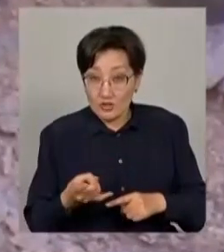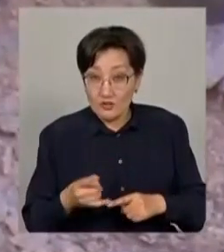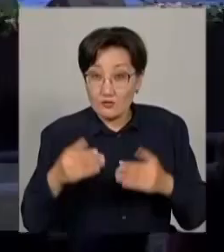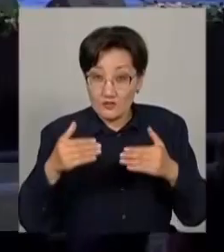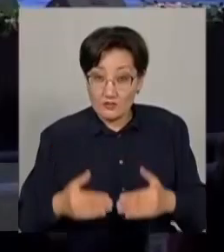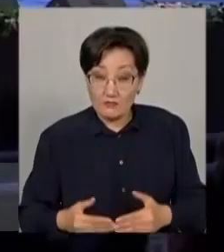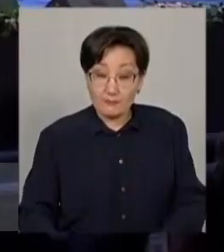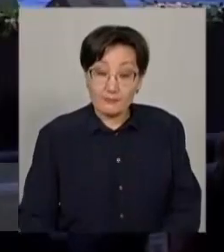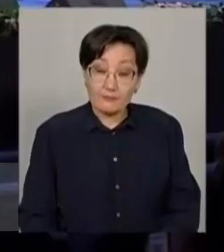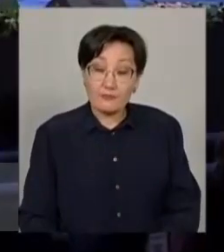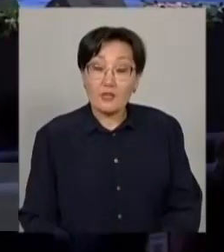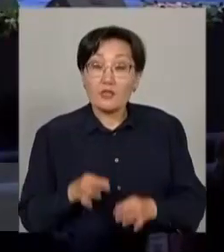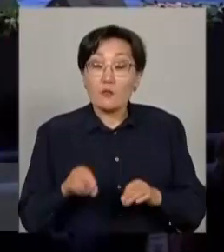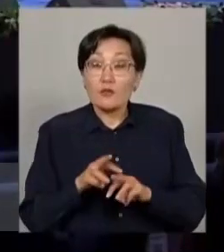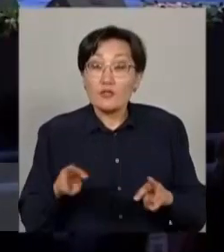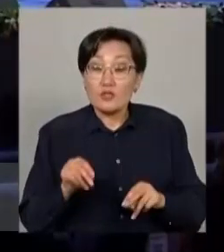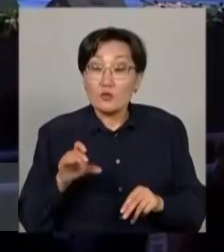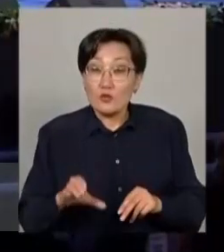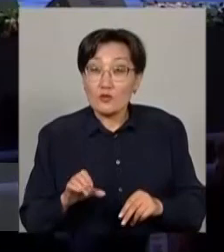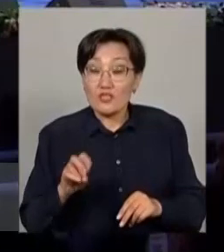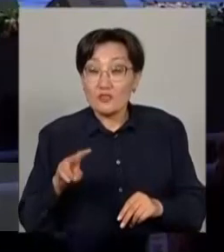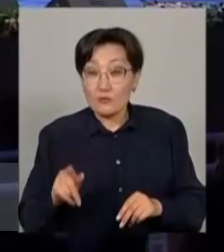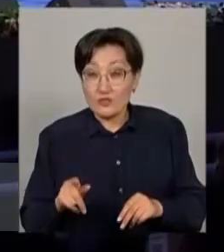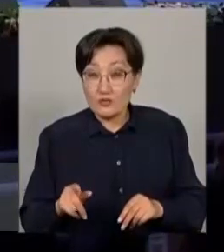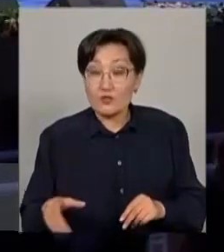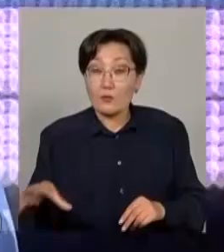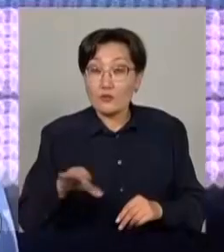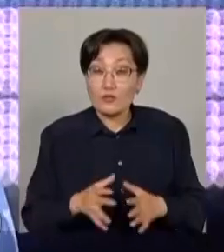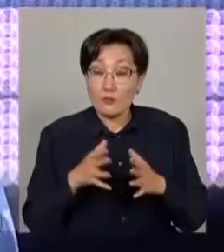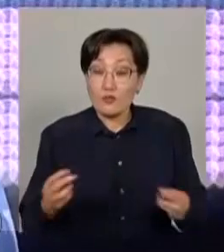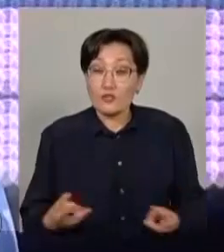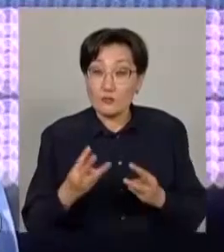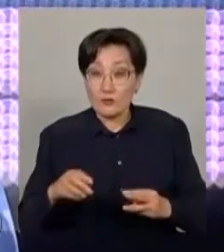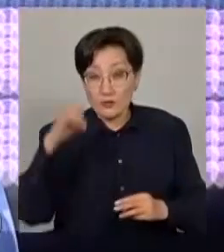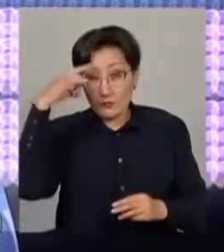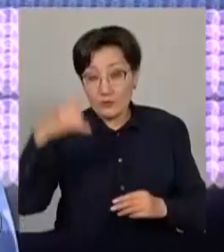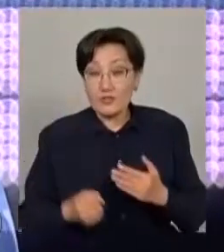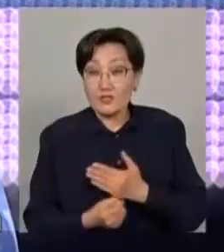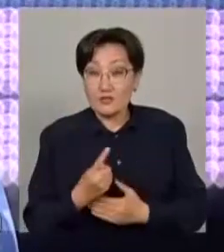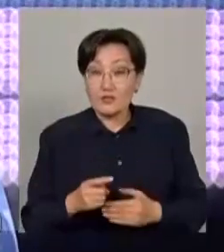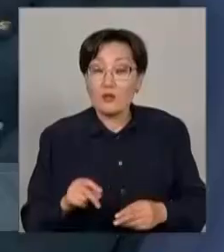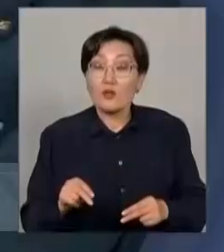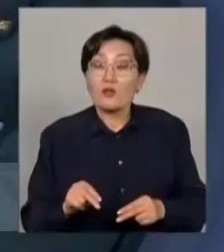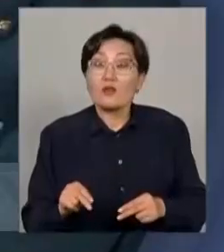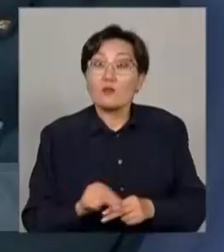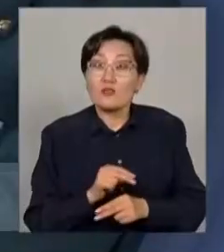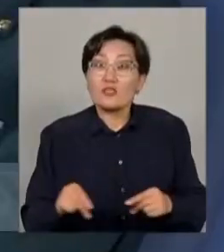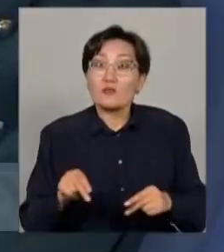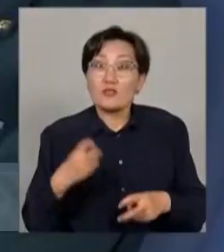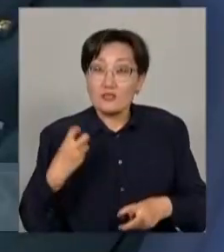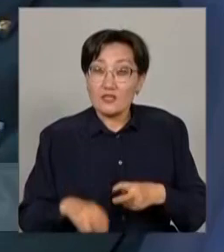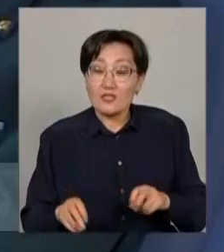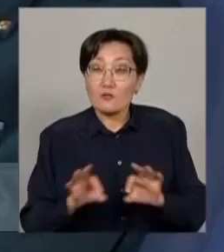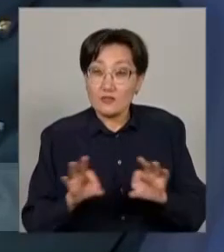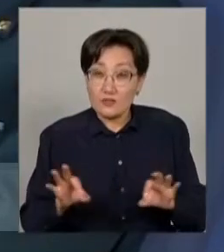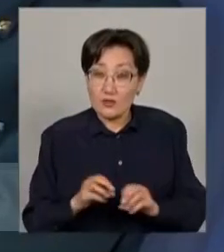стене. По словам министра по ЧС Юрия Ильина, все больше пожаров в стране происходит из-за неисправности коммунальных сетей.